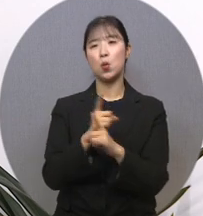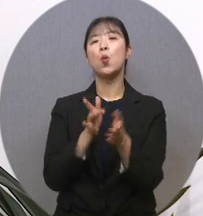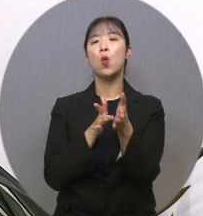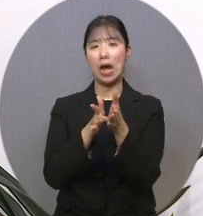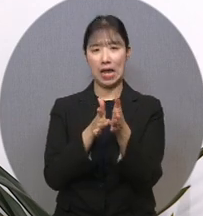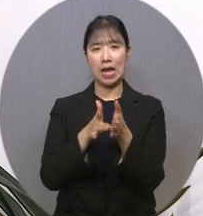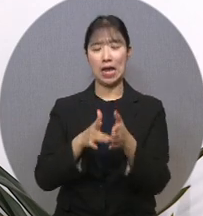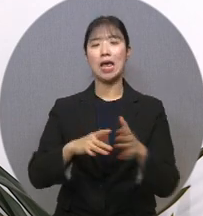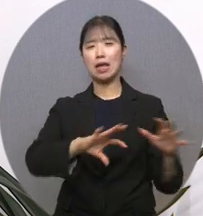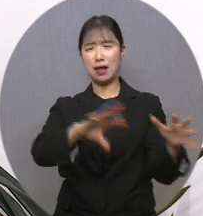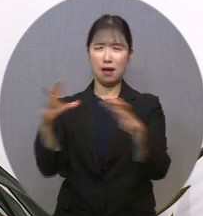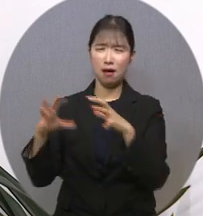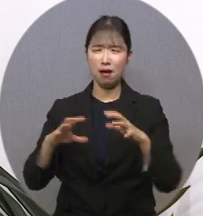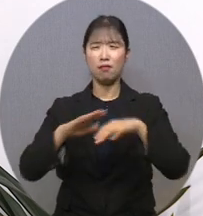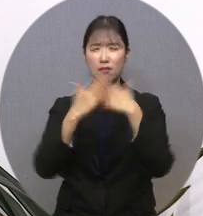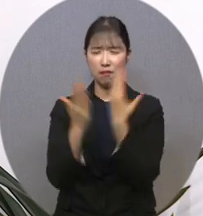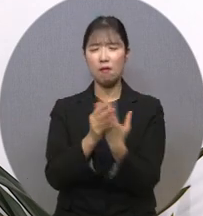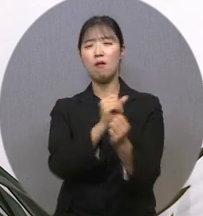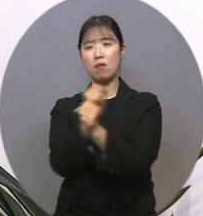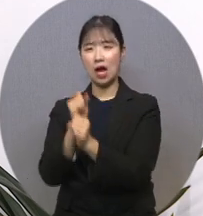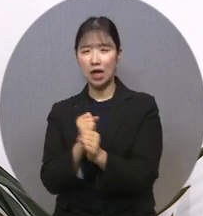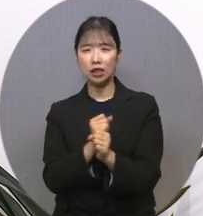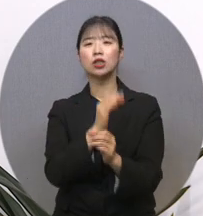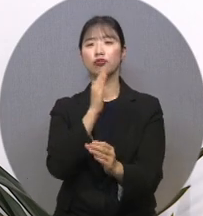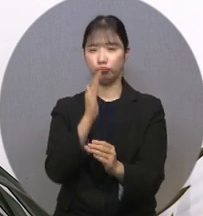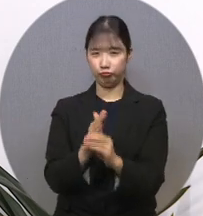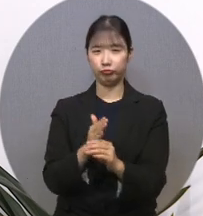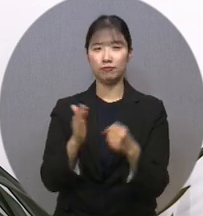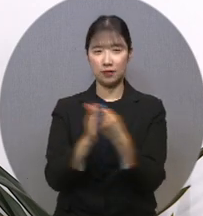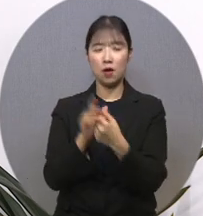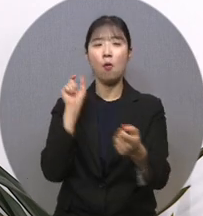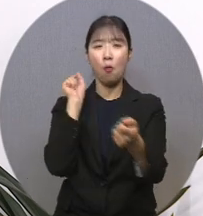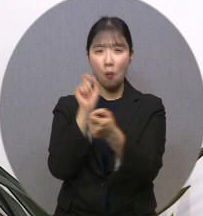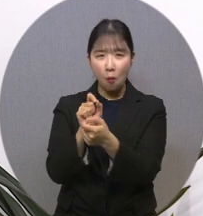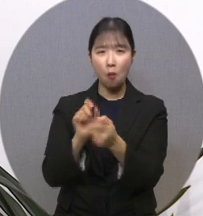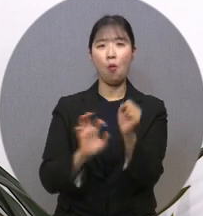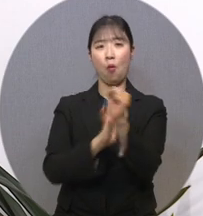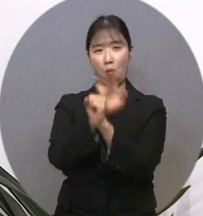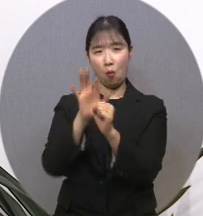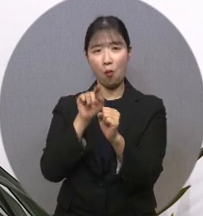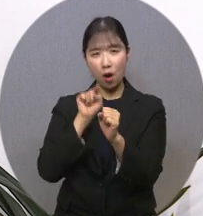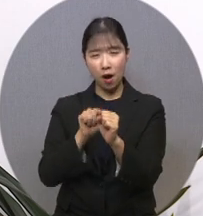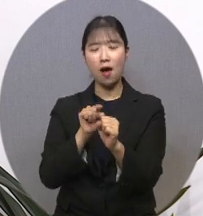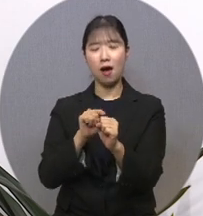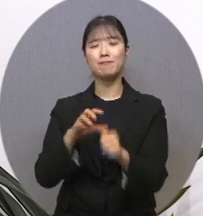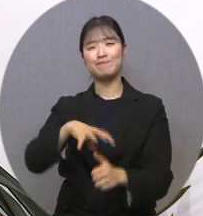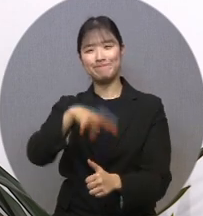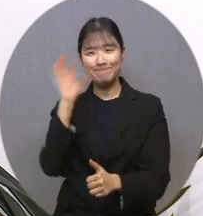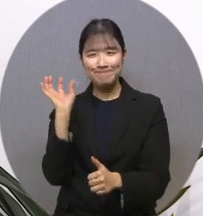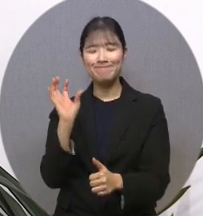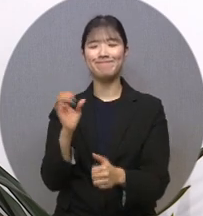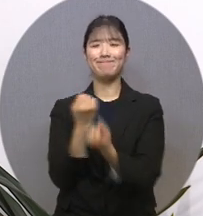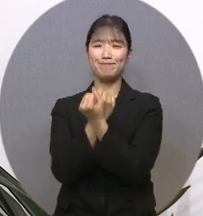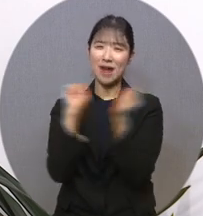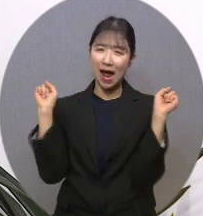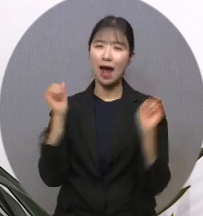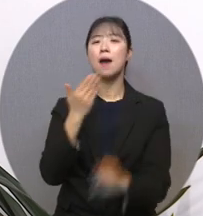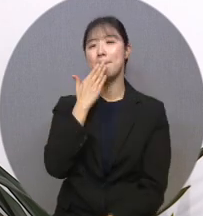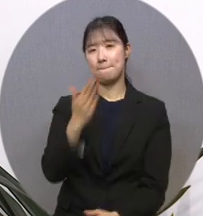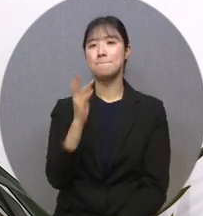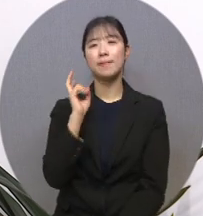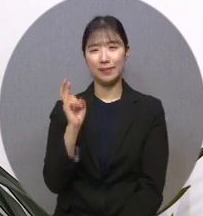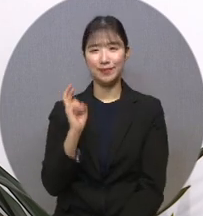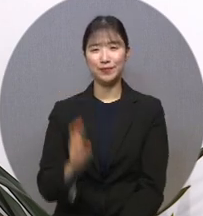각국에서 되고 있기 때문에 이제 곧 코로나로부터 벗어날 수 있을 것으로